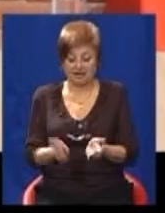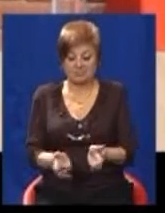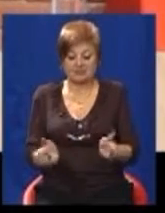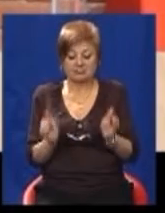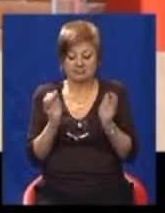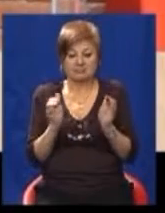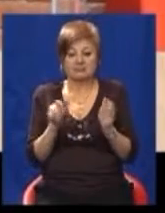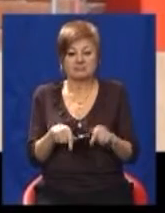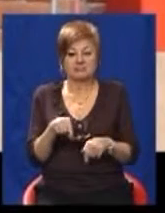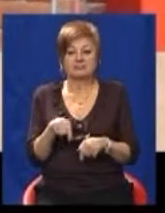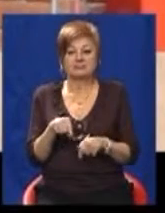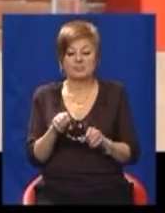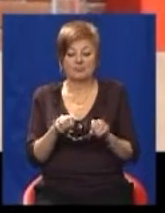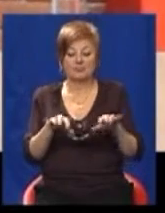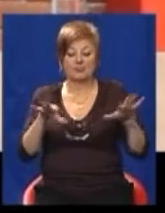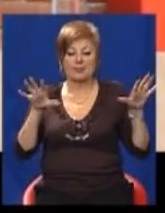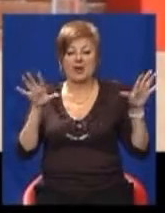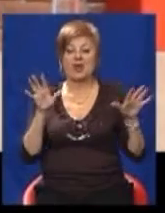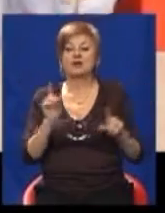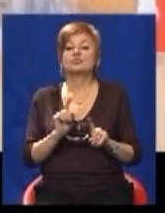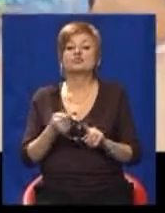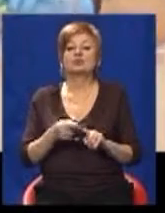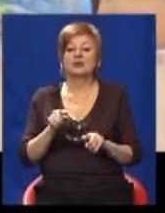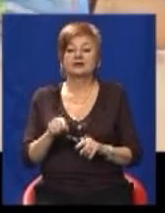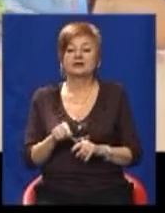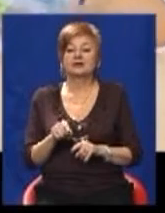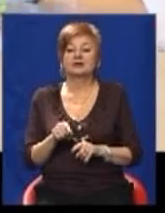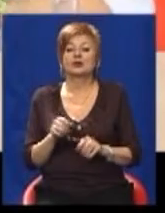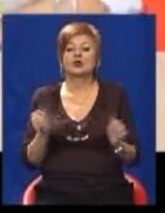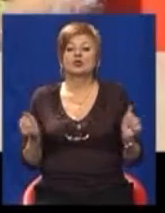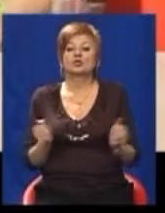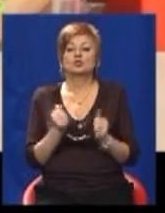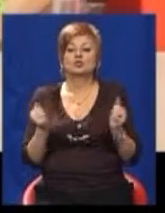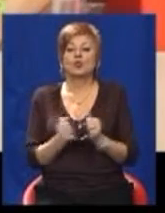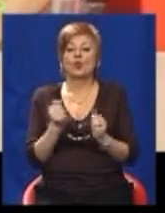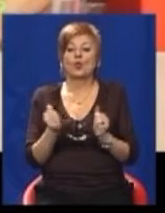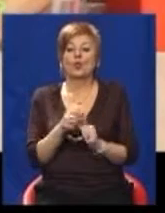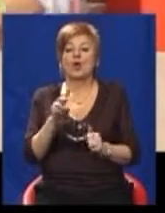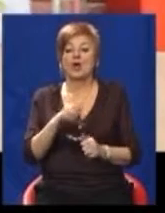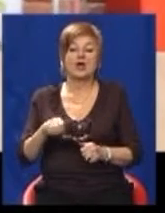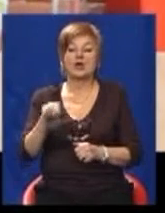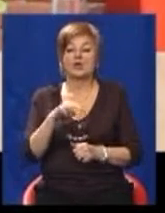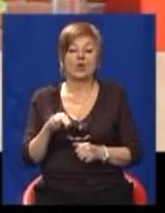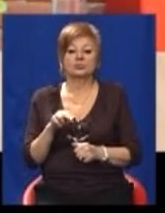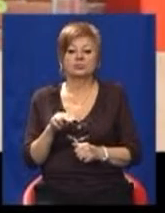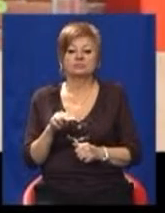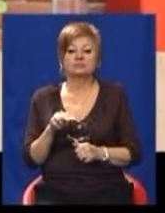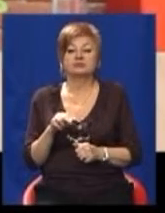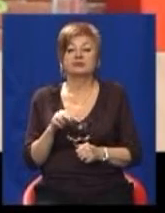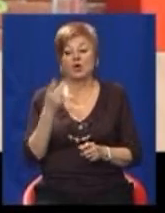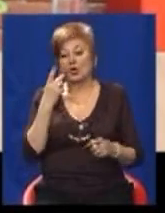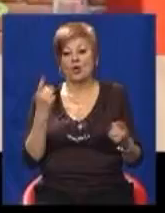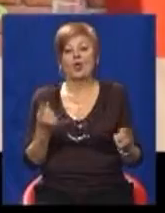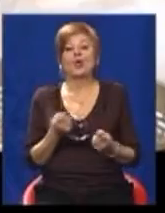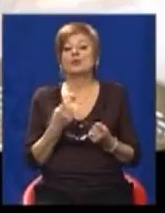контейнеру, бачите, як він випаровується. Як ви думаєте, що це таке? Сухий лід, що це? Із чого він, звичайний